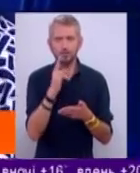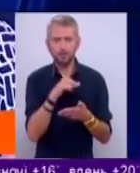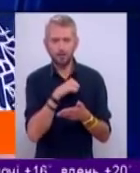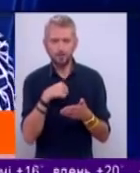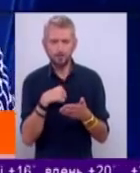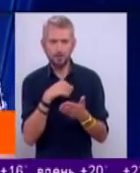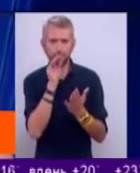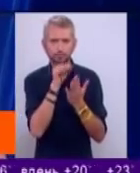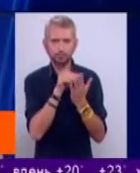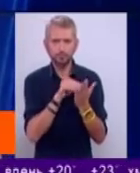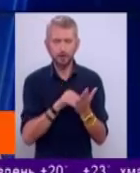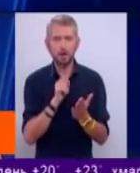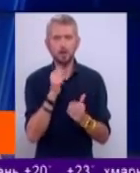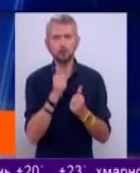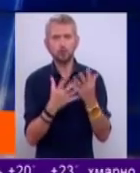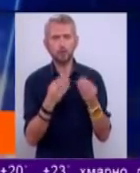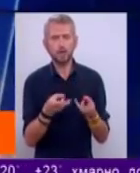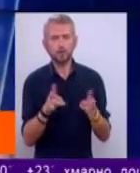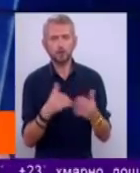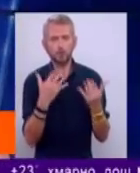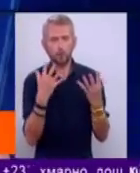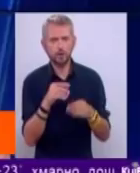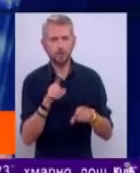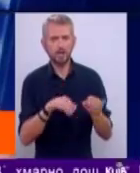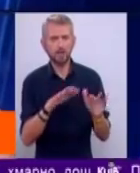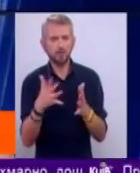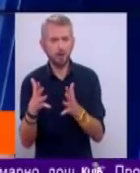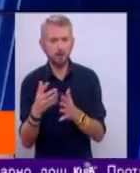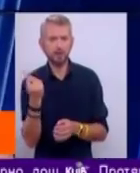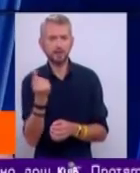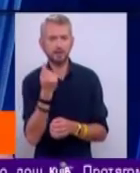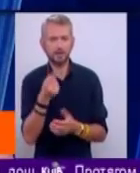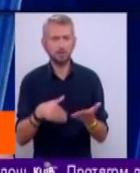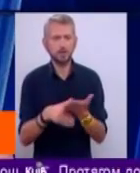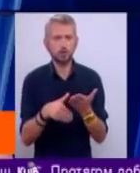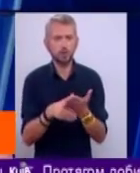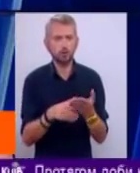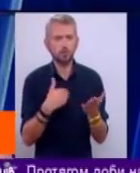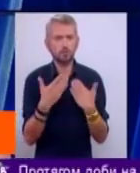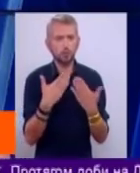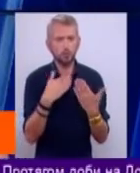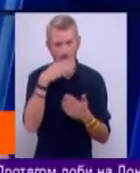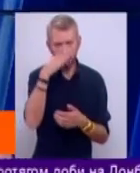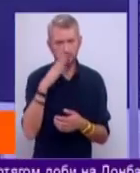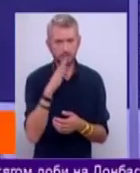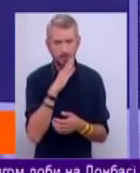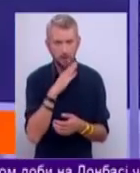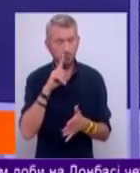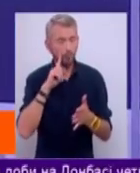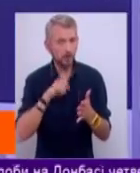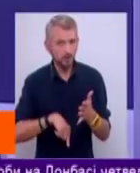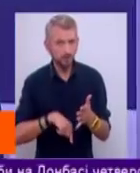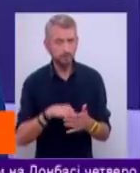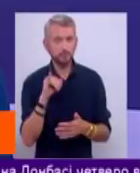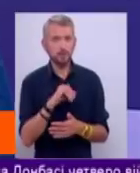Але щоденник залишається на сьогоднішній день в деяких випадках єдиним інструментом спілкування з батьками. Повірте,